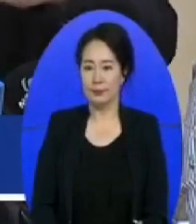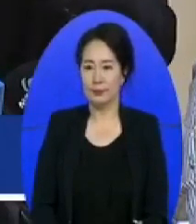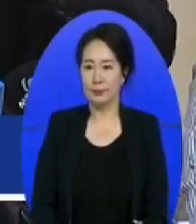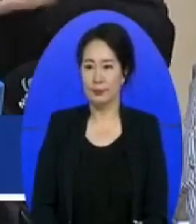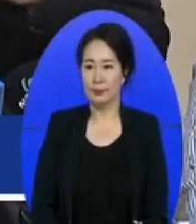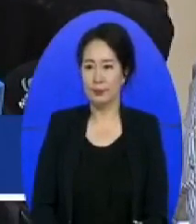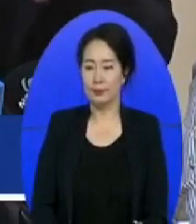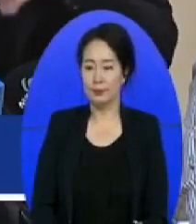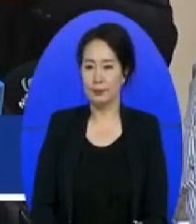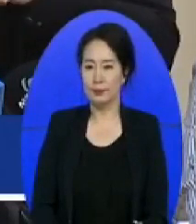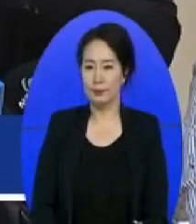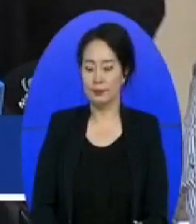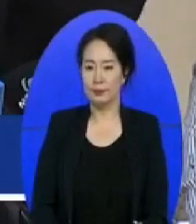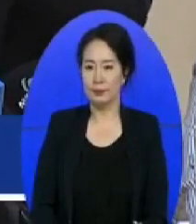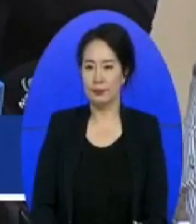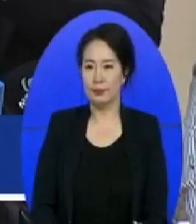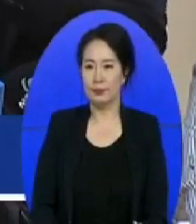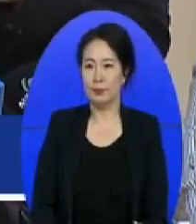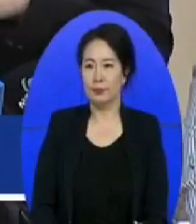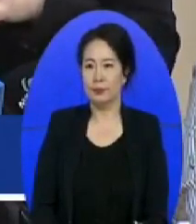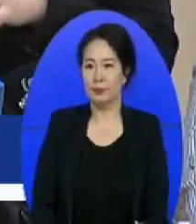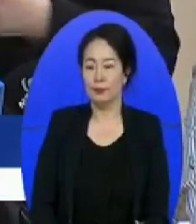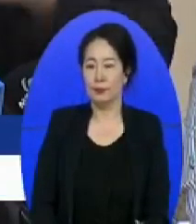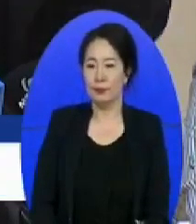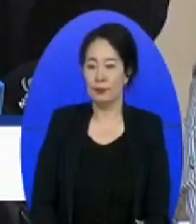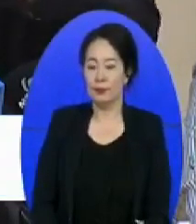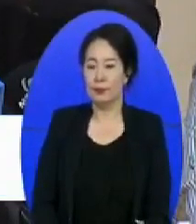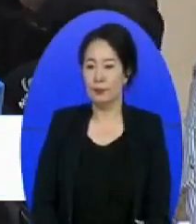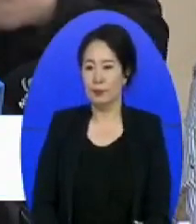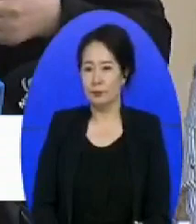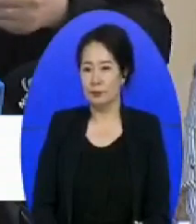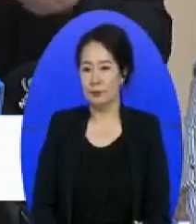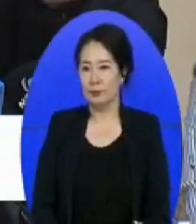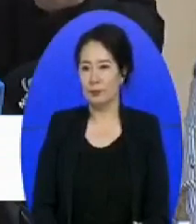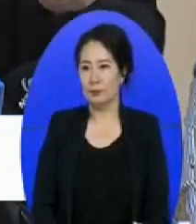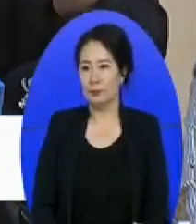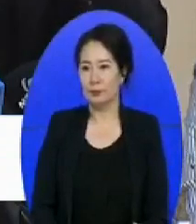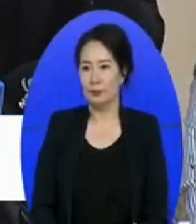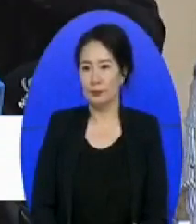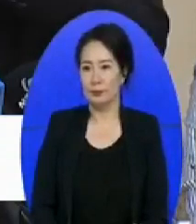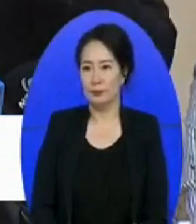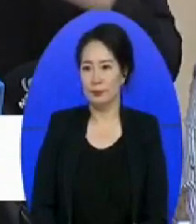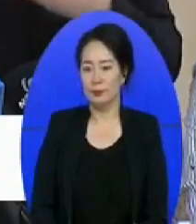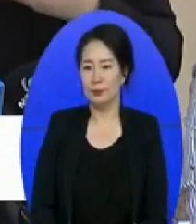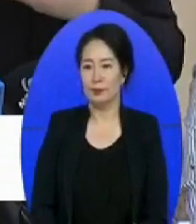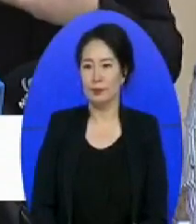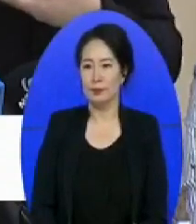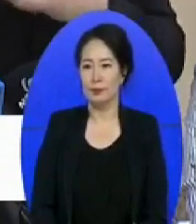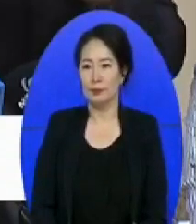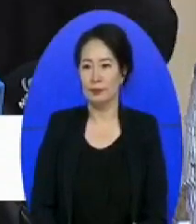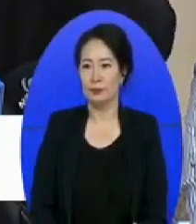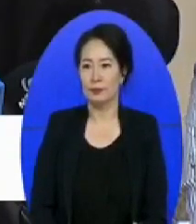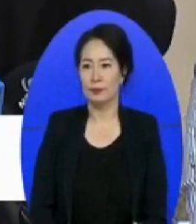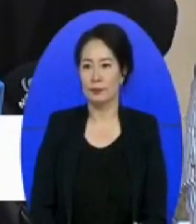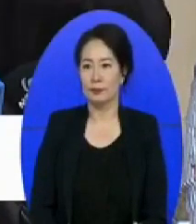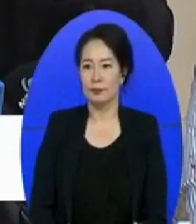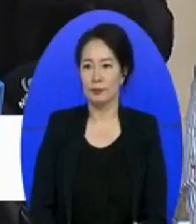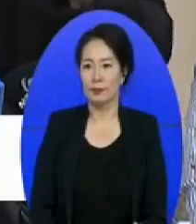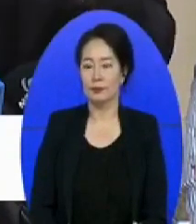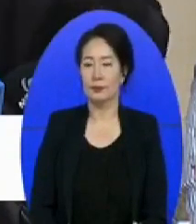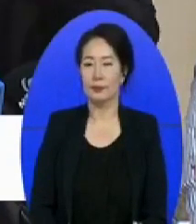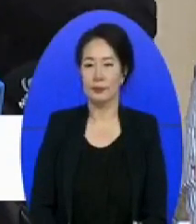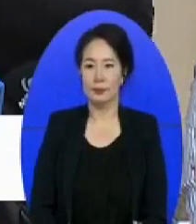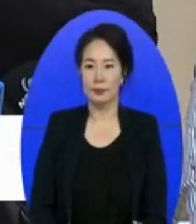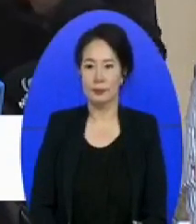тээврийн автомашин байна. За бусад төрлийн суудлын автомашин, за тэгээ зэсийн байжмал төмрийн өдр, за агаарын